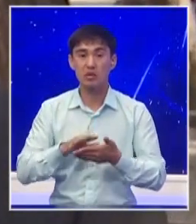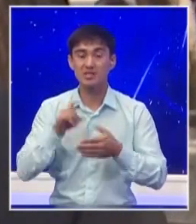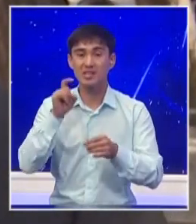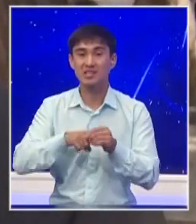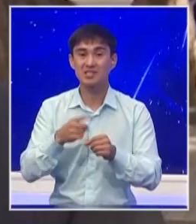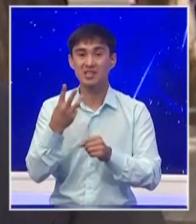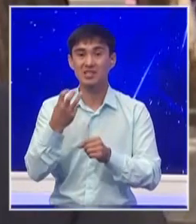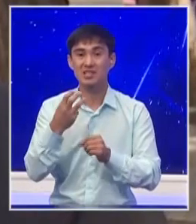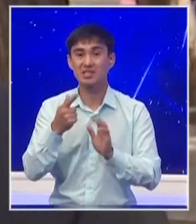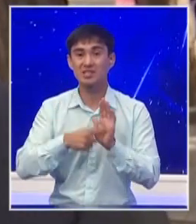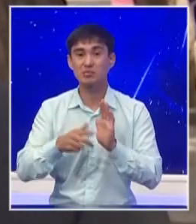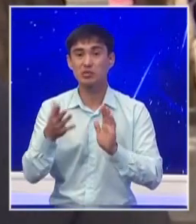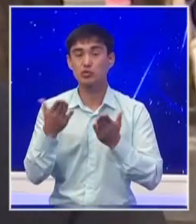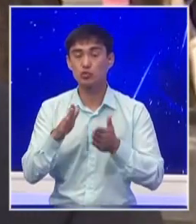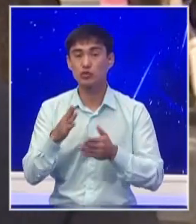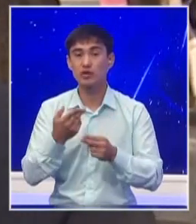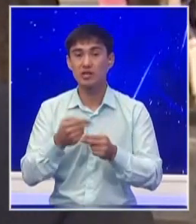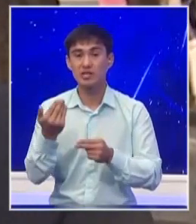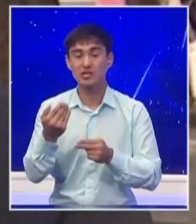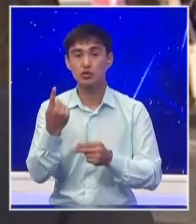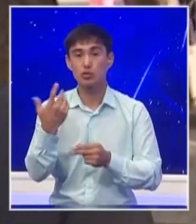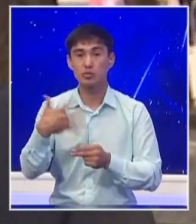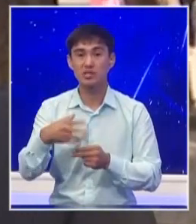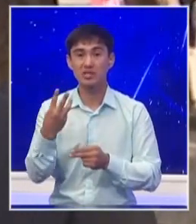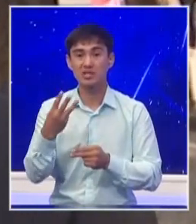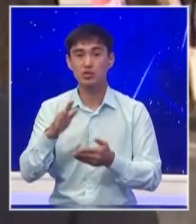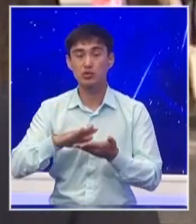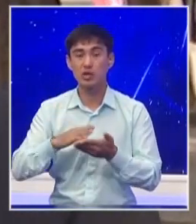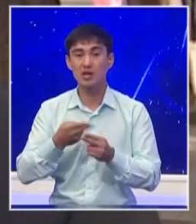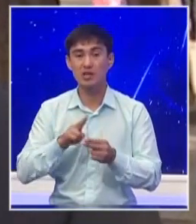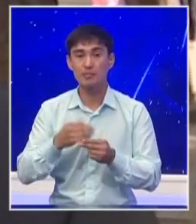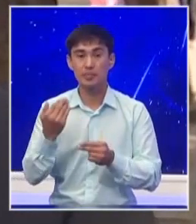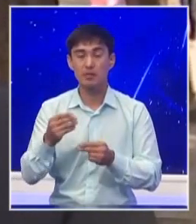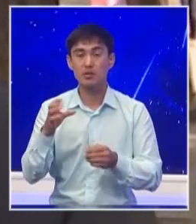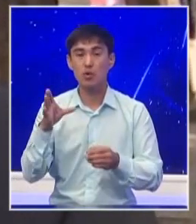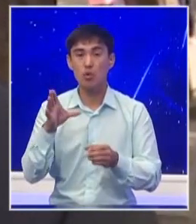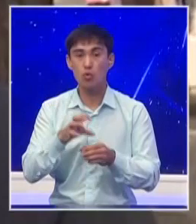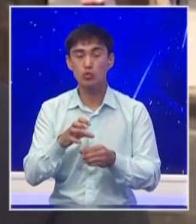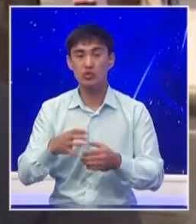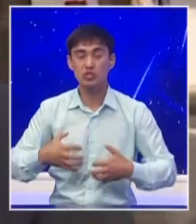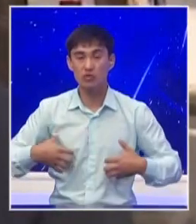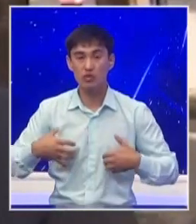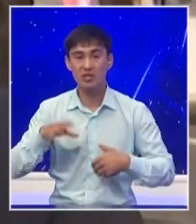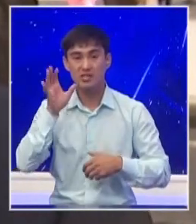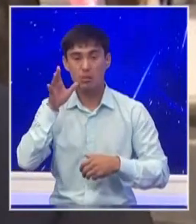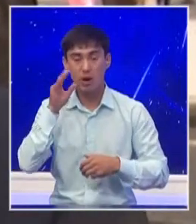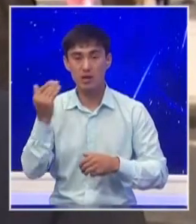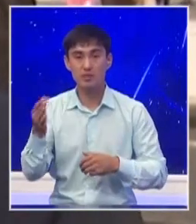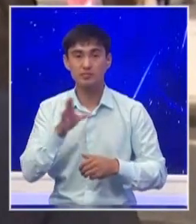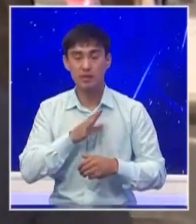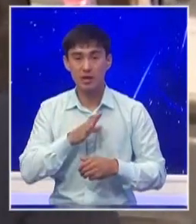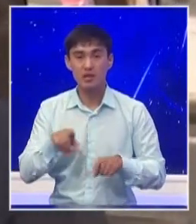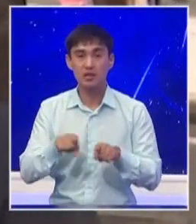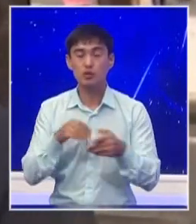зарегистрировано 370 случаев. Из них 153 случаев – это именно укус животных, именно собак. Также